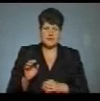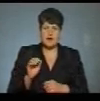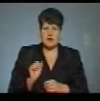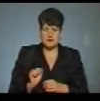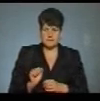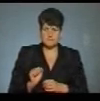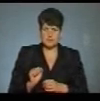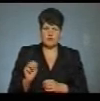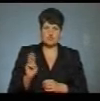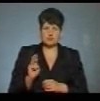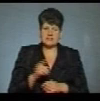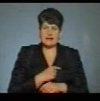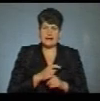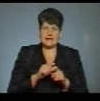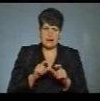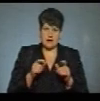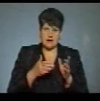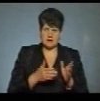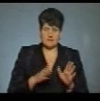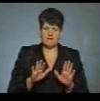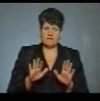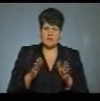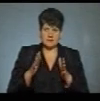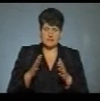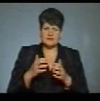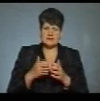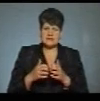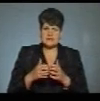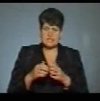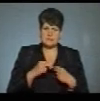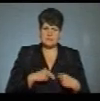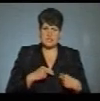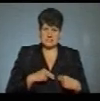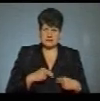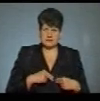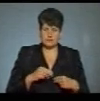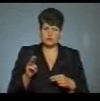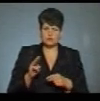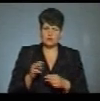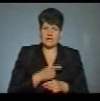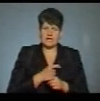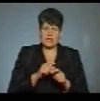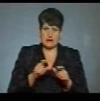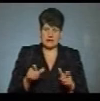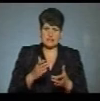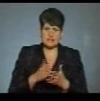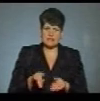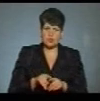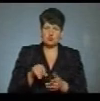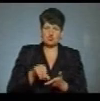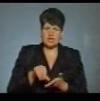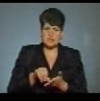в Шумській лікарні випадки серед працівників Шумської лікарні, які є також